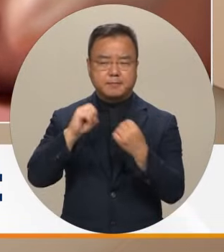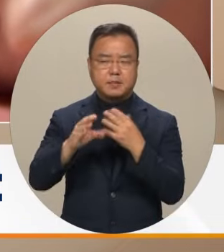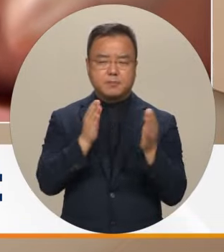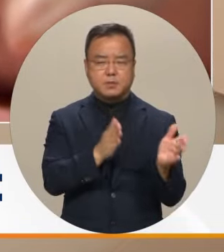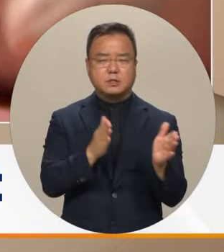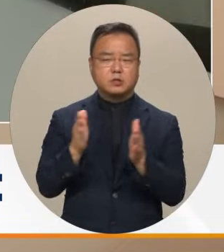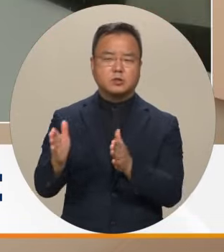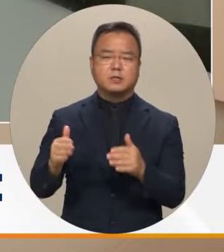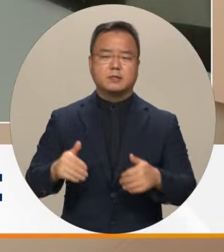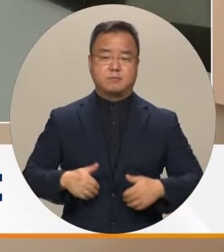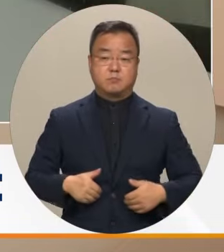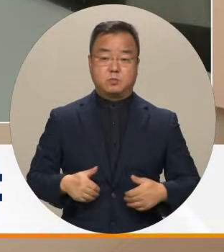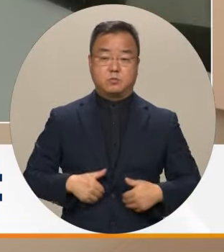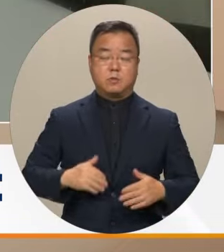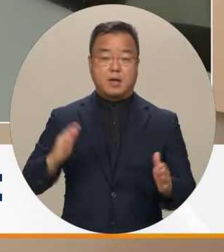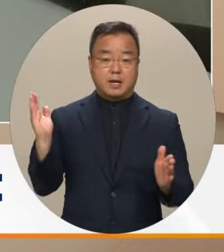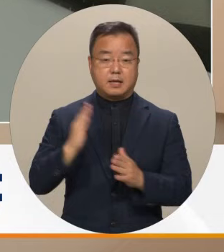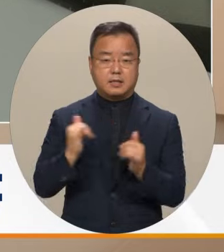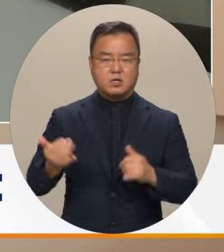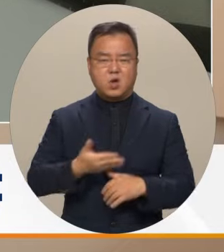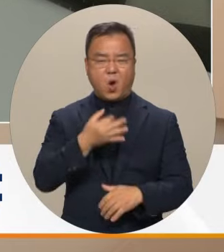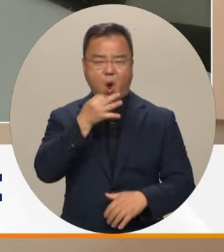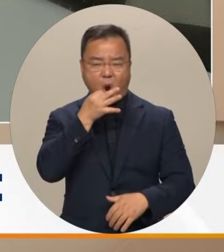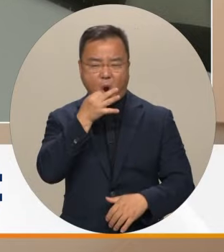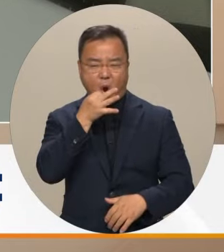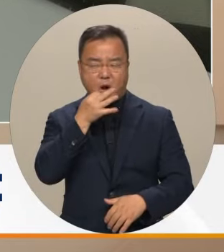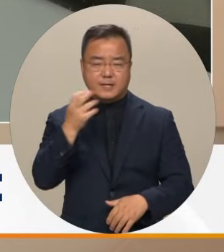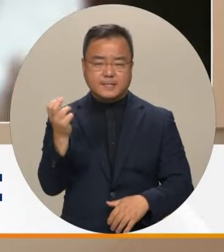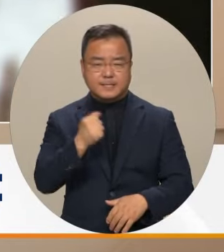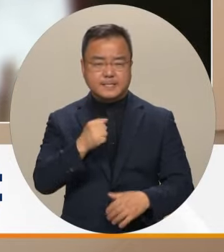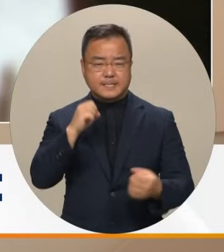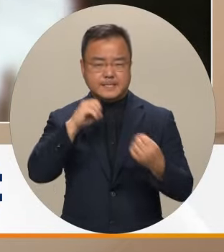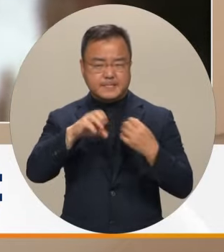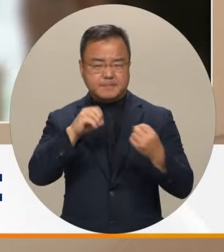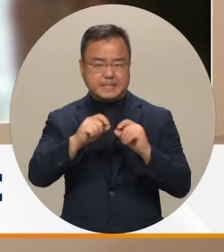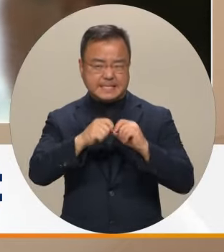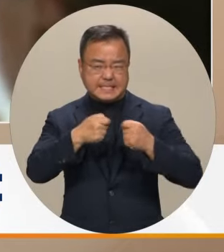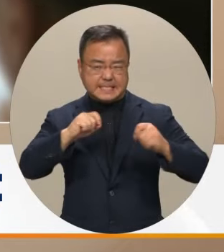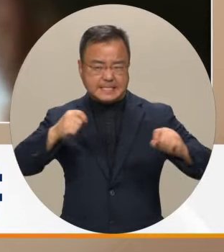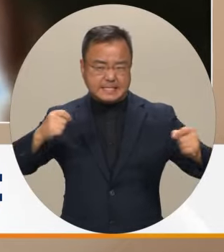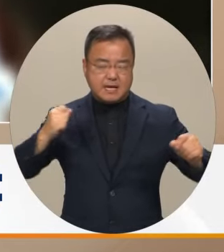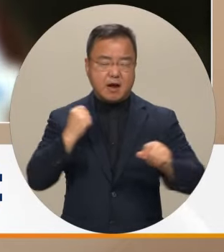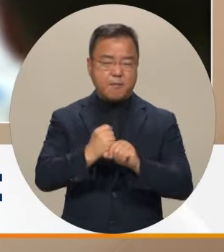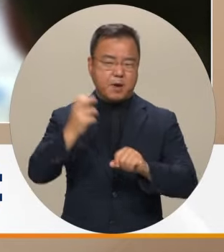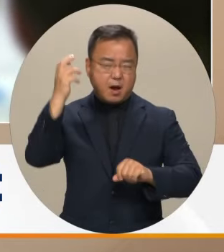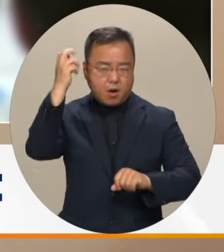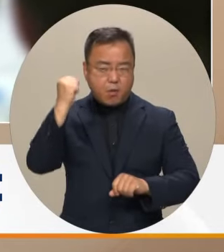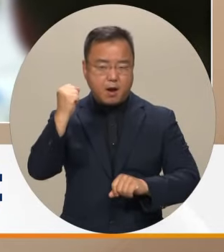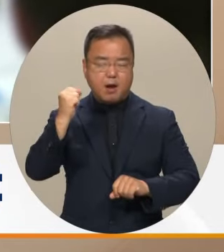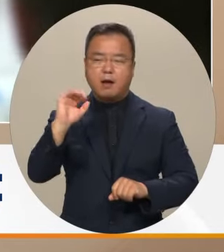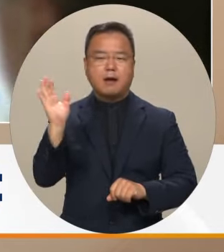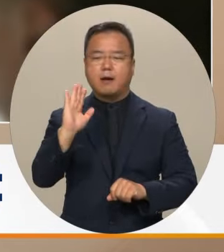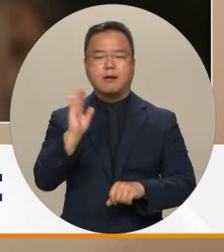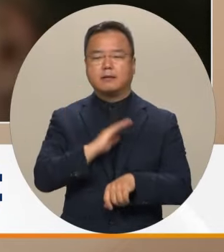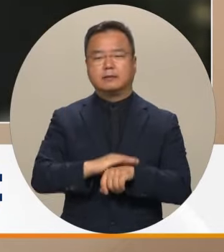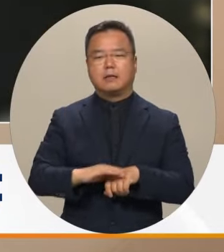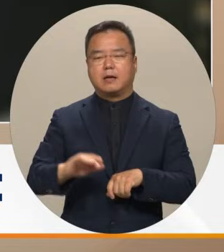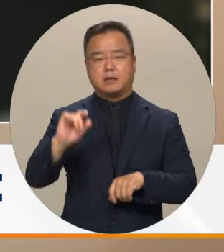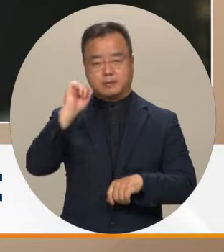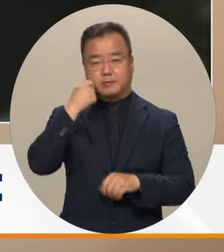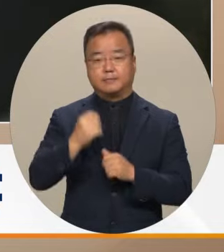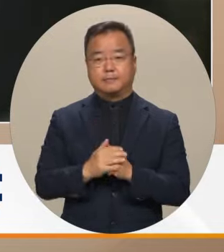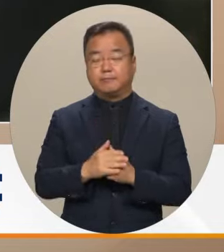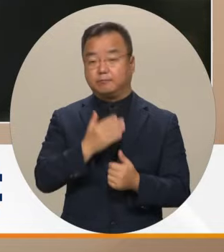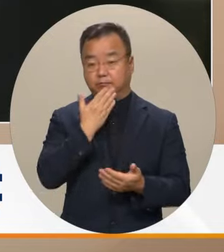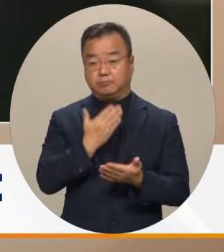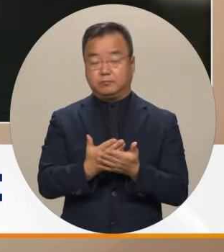되는데 우리 학생들이 이제 욕심이 앞서서 답변을 길게 달고 외우려고 하는데 그러면 사실은 잘 못합니다네 그래서 가장 중요한